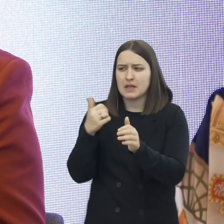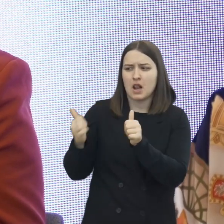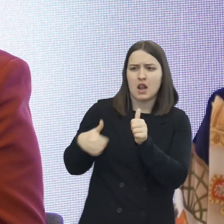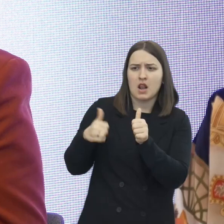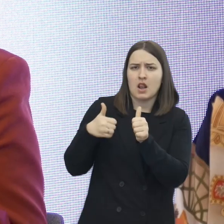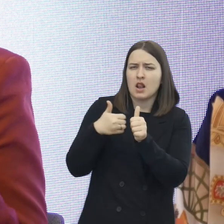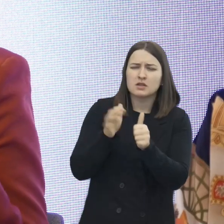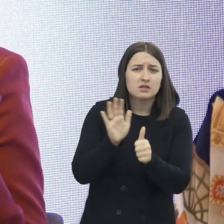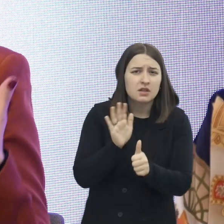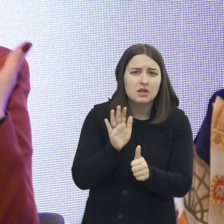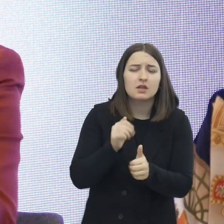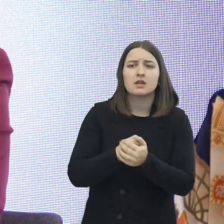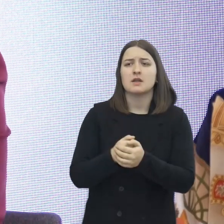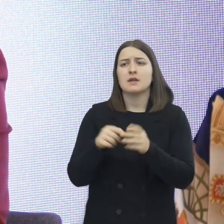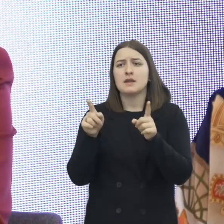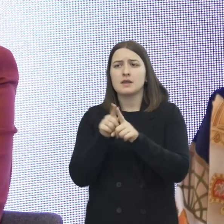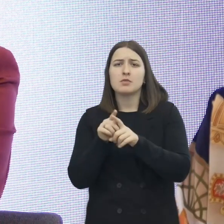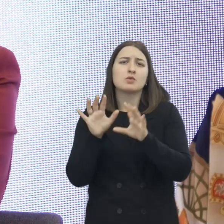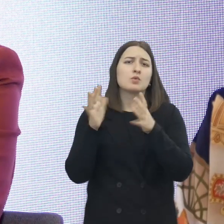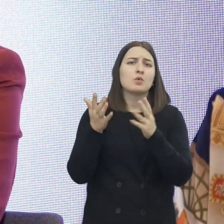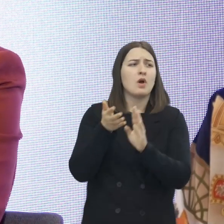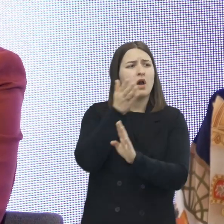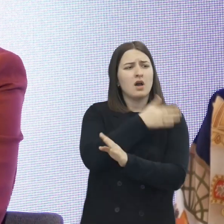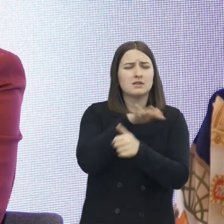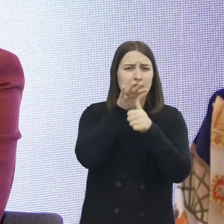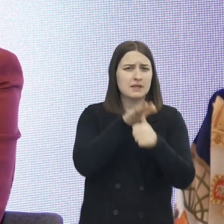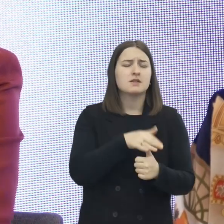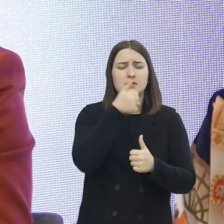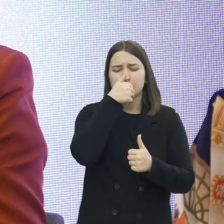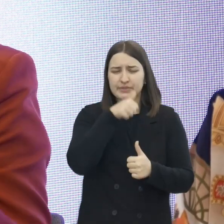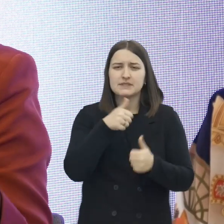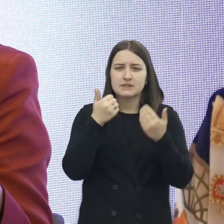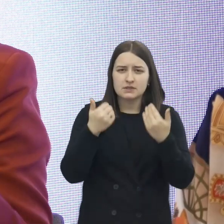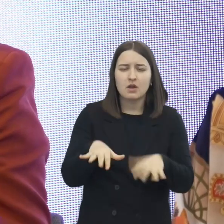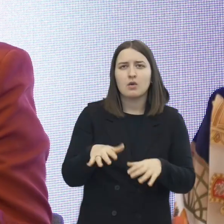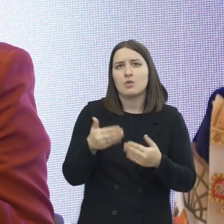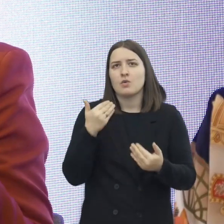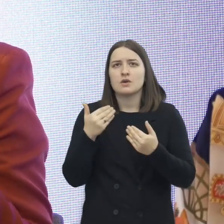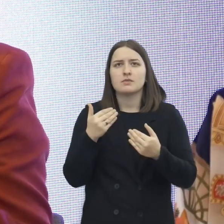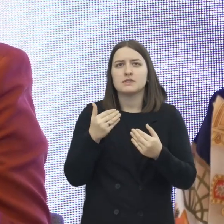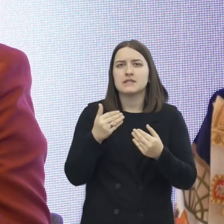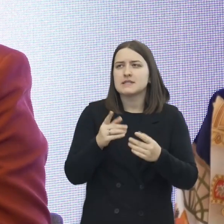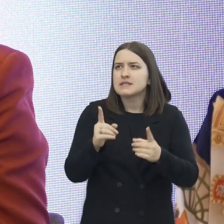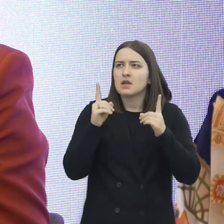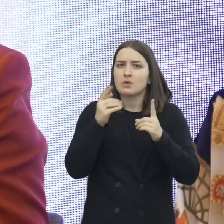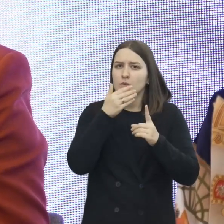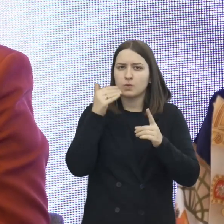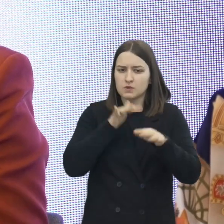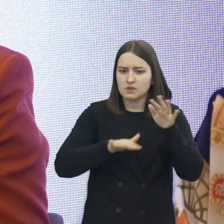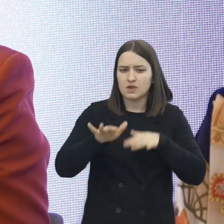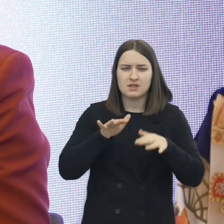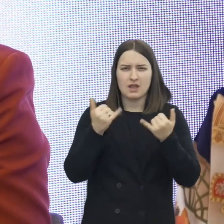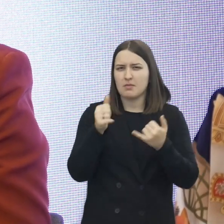persekiojimu arba dėl to, kad jau išgyveno kažkokią diskriminaciją ir nesaugią situaciją. Gal dabar neteiksiu pavyzdžių,